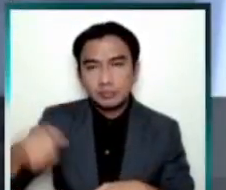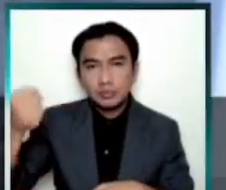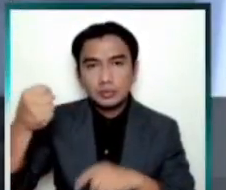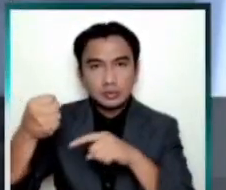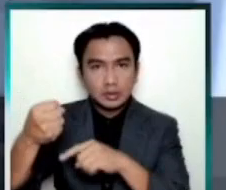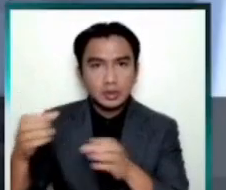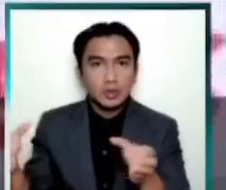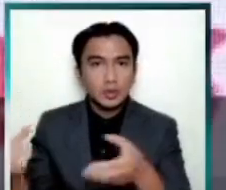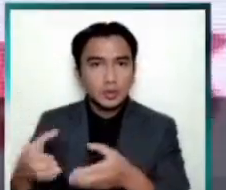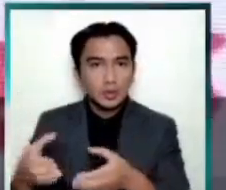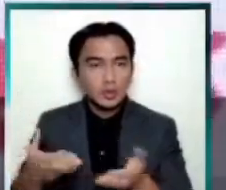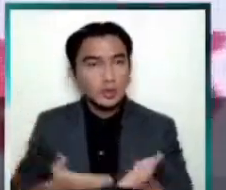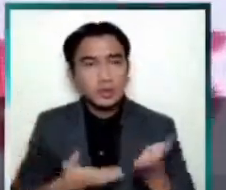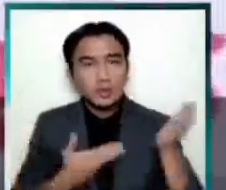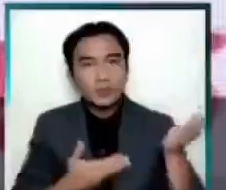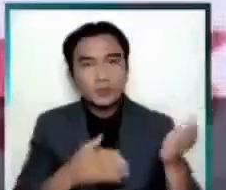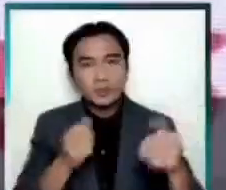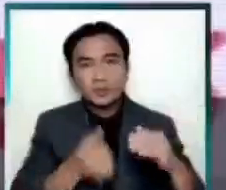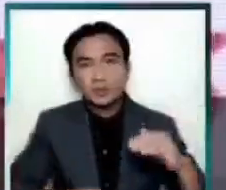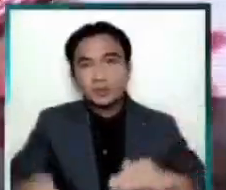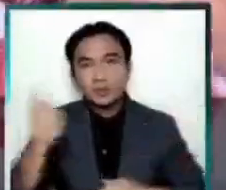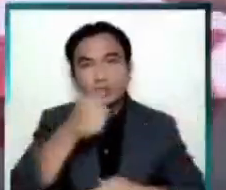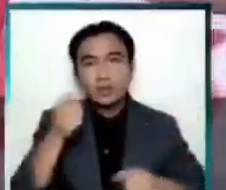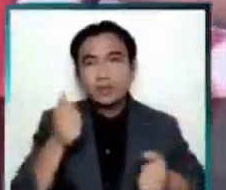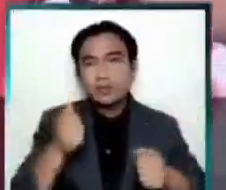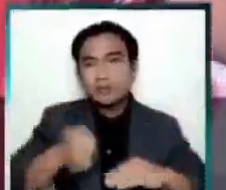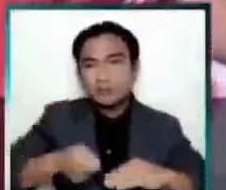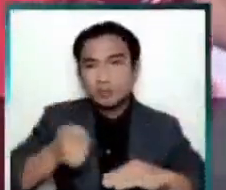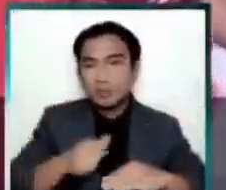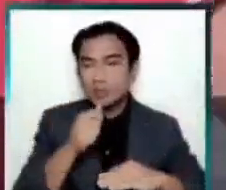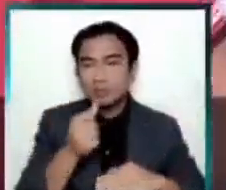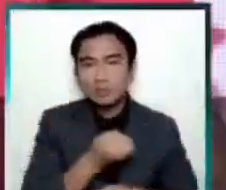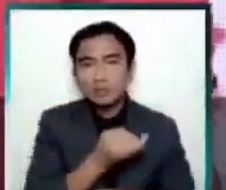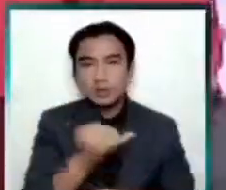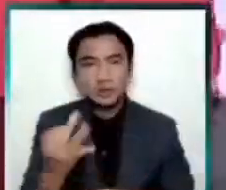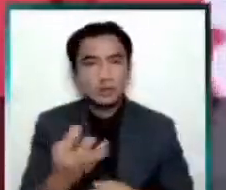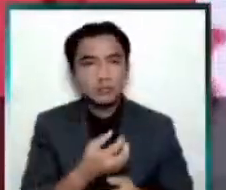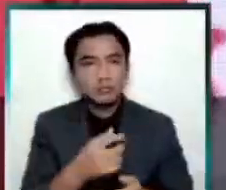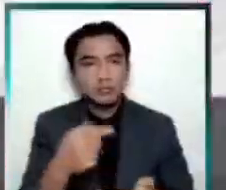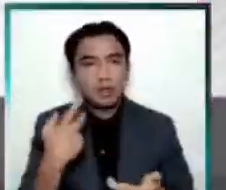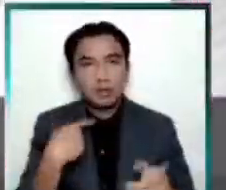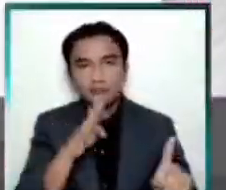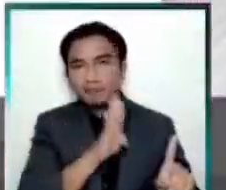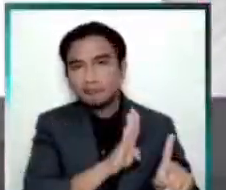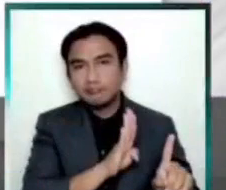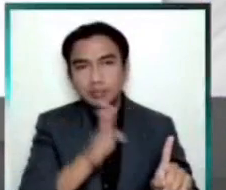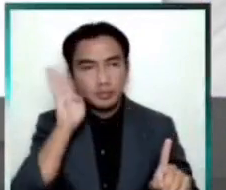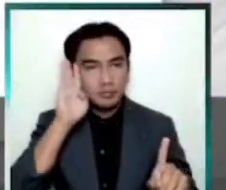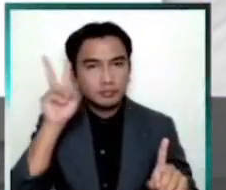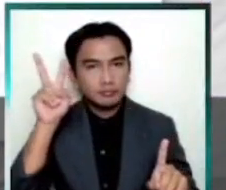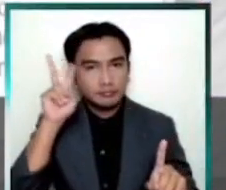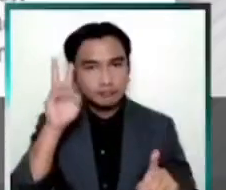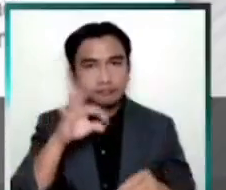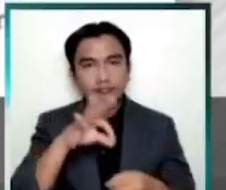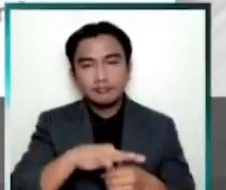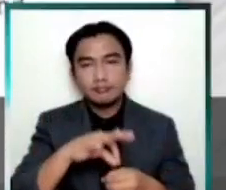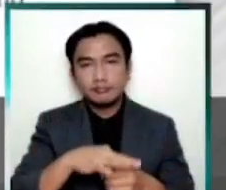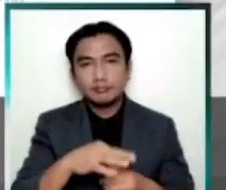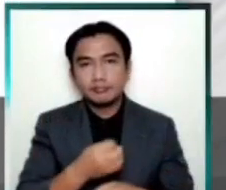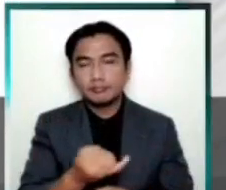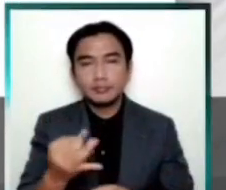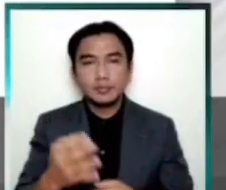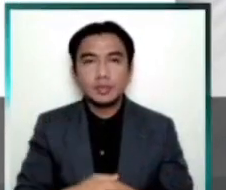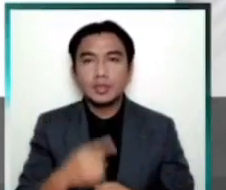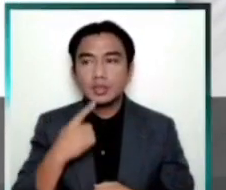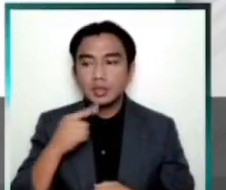sa Korte Suprema para di bilangin ang mga botong nakuha ni dating Senador Bongbong Marcos. Hinihiling kasi ng petitioners na baligtarin